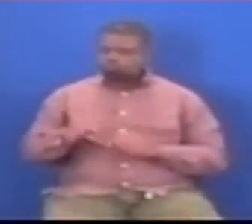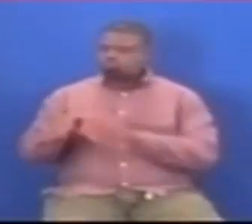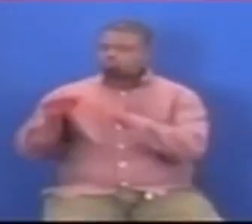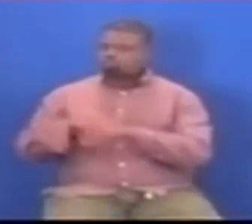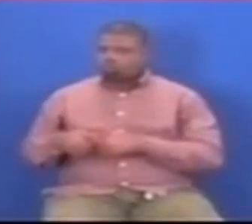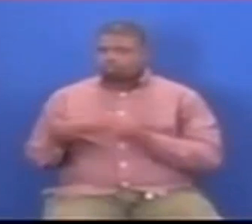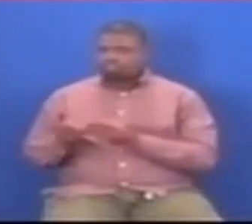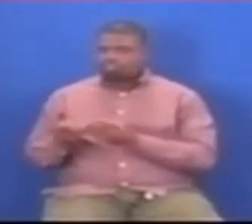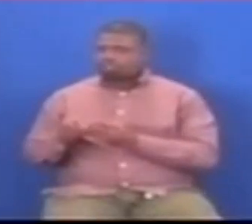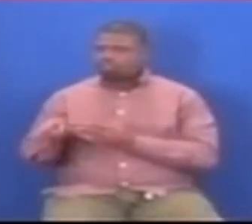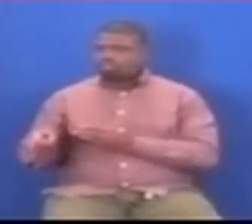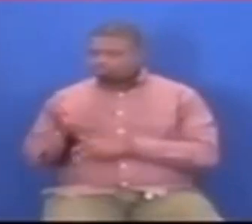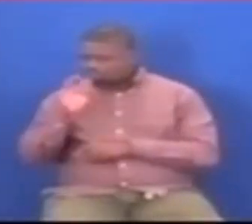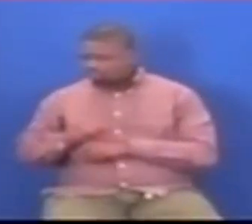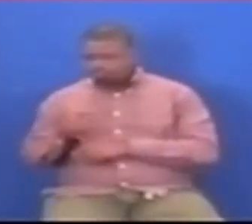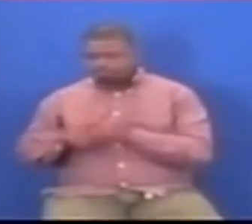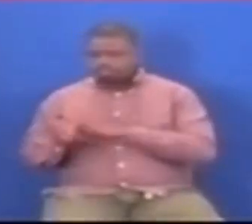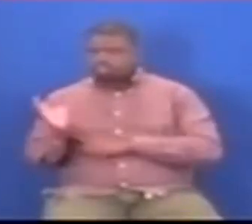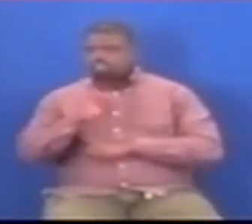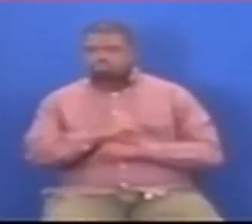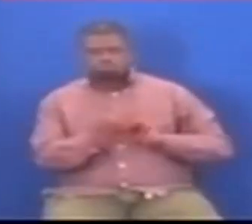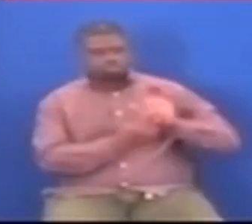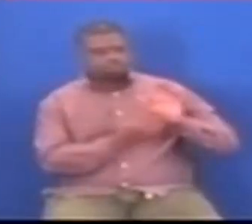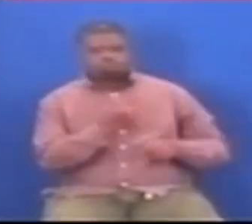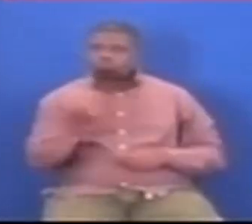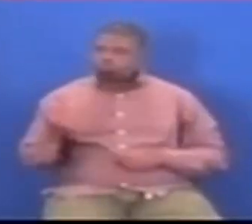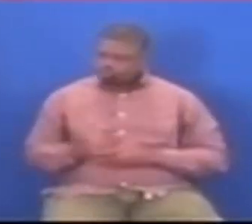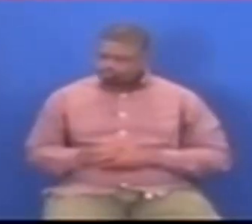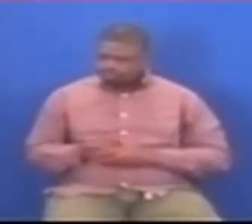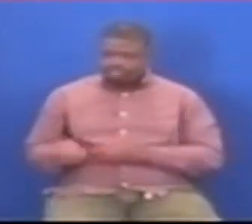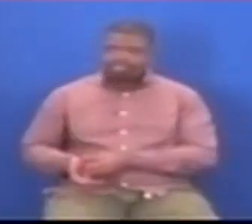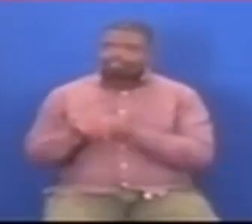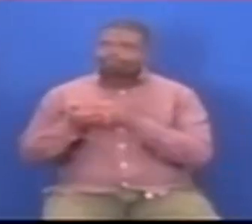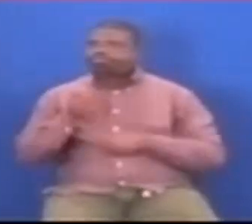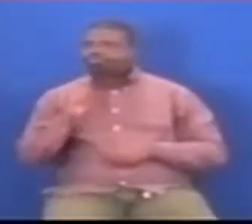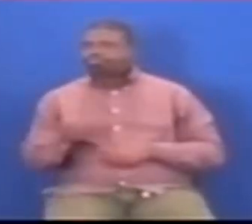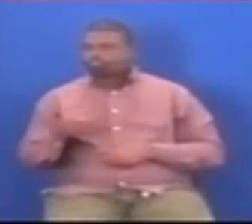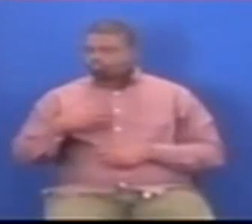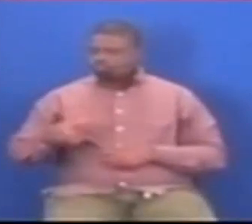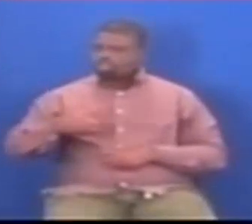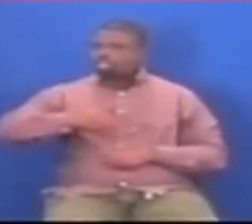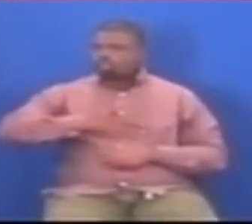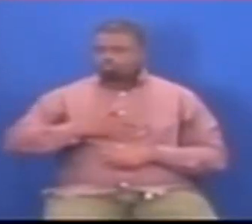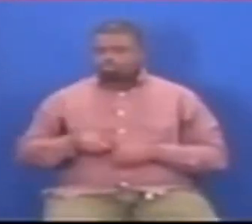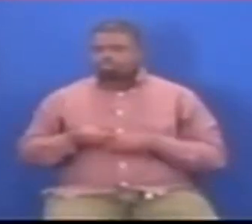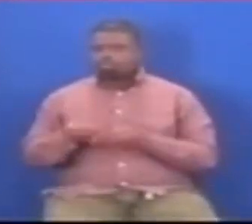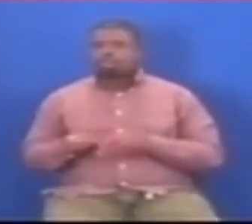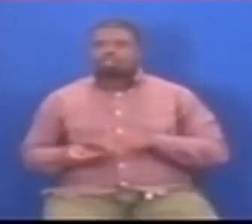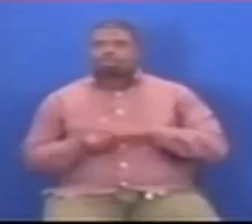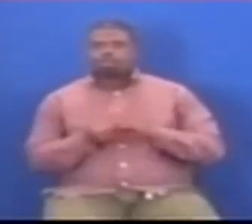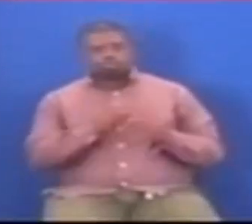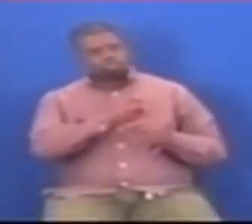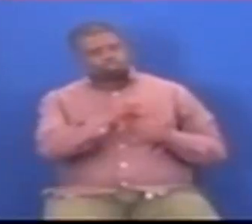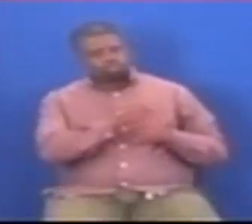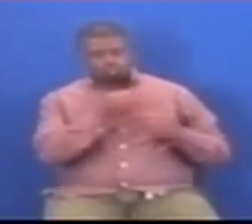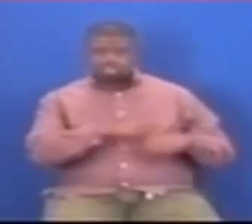miliki inapaswa kuwa imekamilika ndani ya siku 7 tu. Mheshimiwa Naibu Spika, wizara yangu ndio imepewa dhamana ya kusimamia